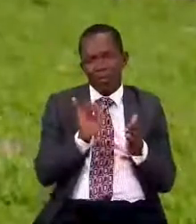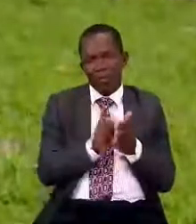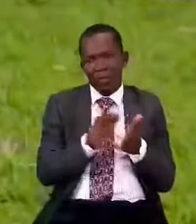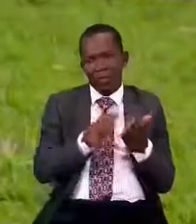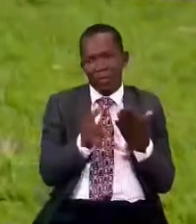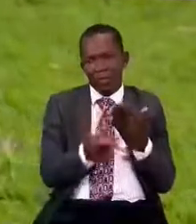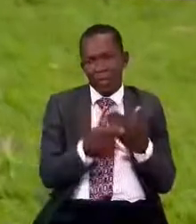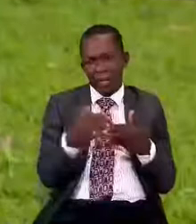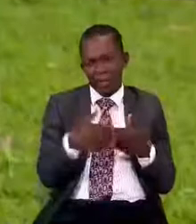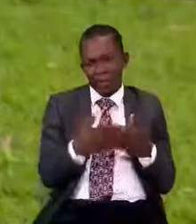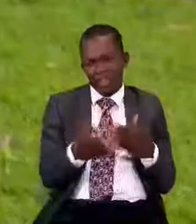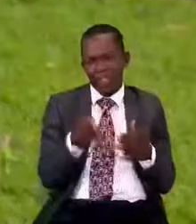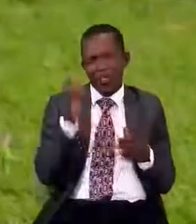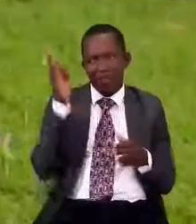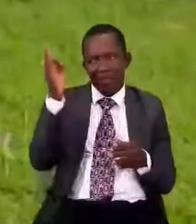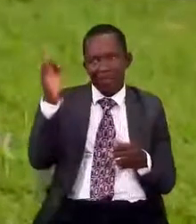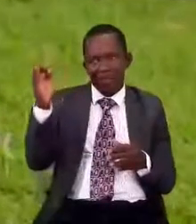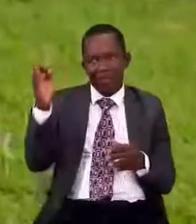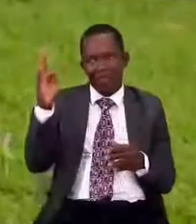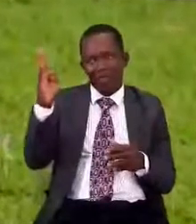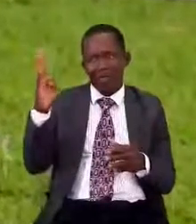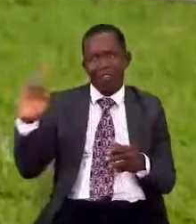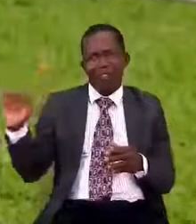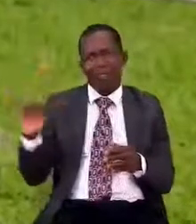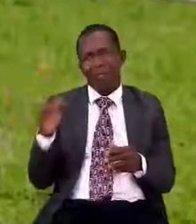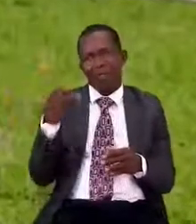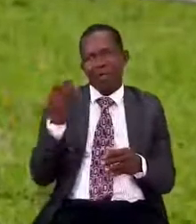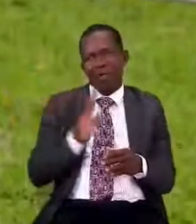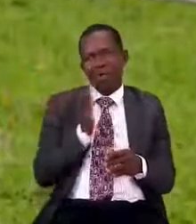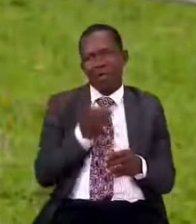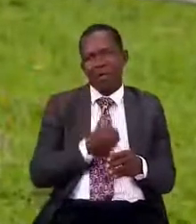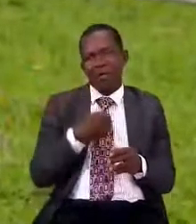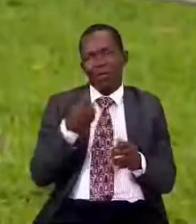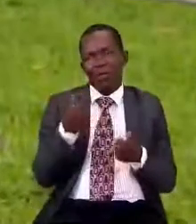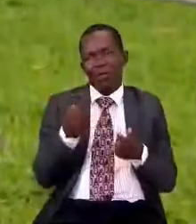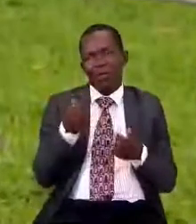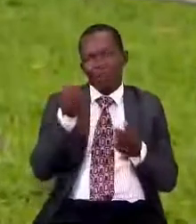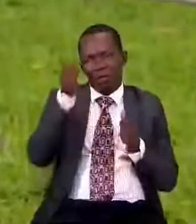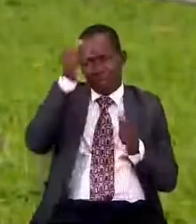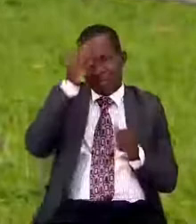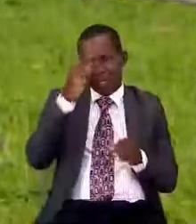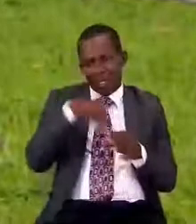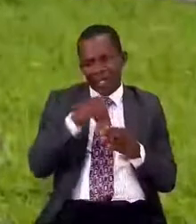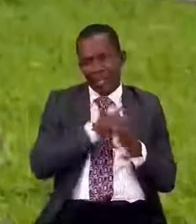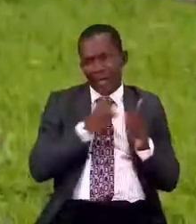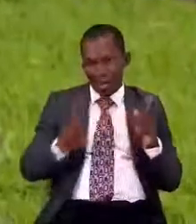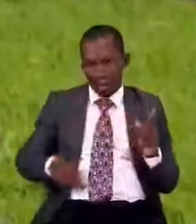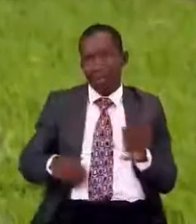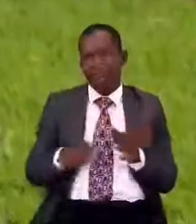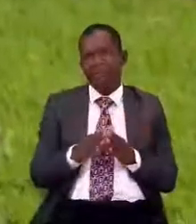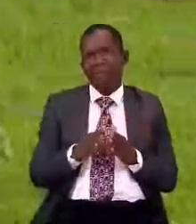il a dit qu'on lève la main, quel que soit le domaine, et puis là où on a le mal, j'ai imposé la main